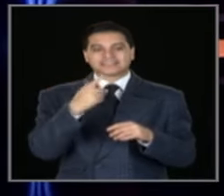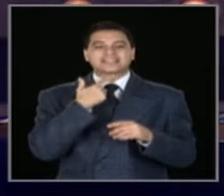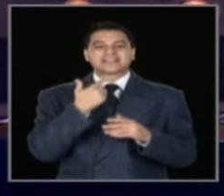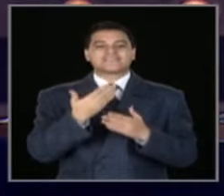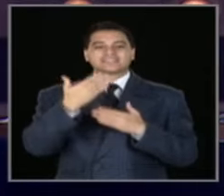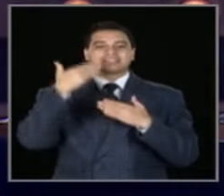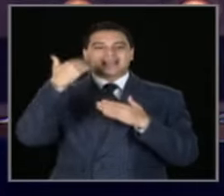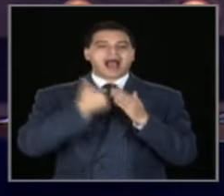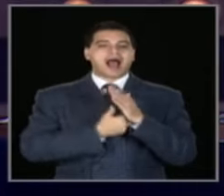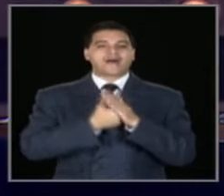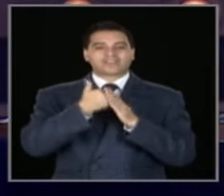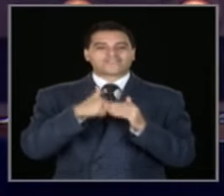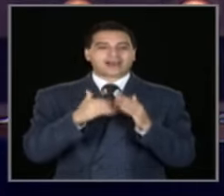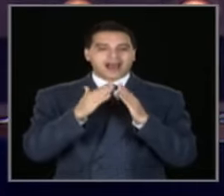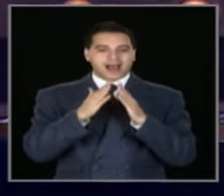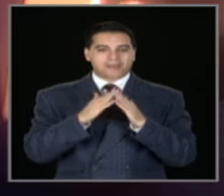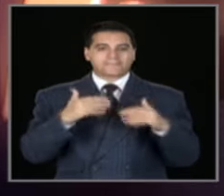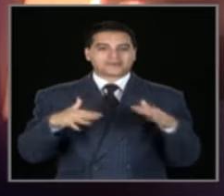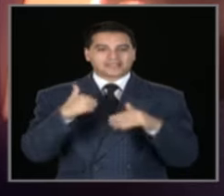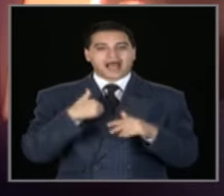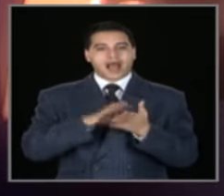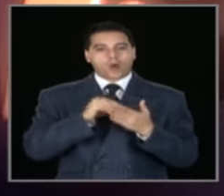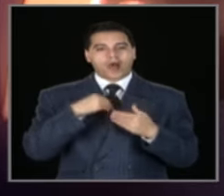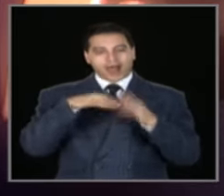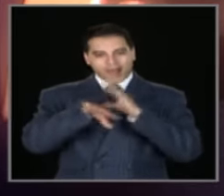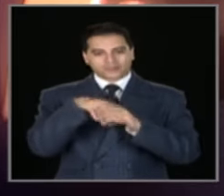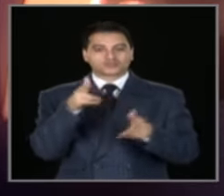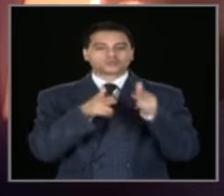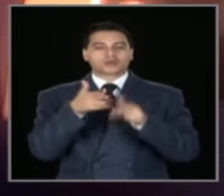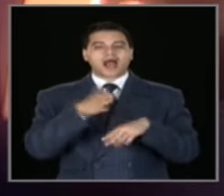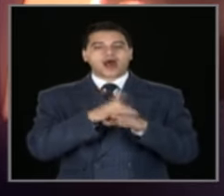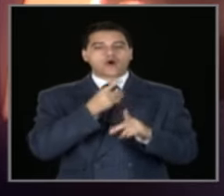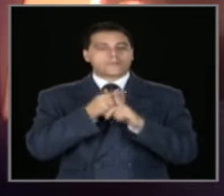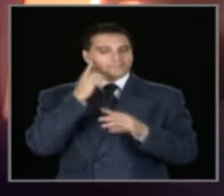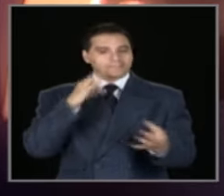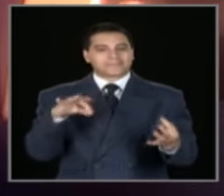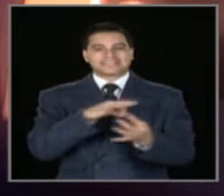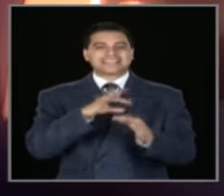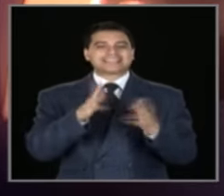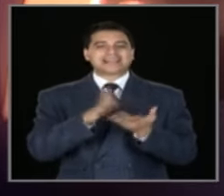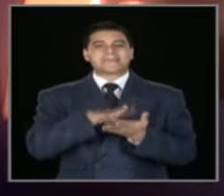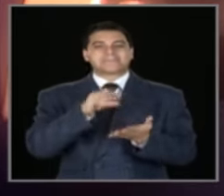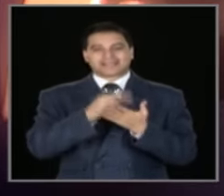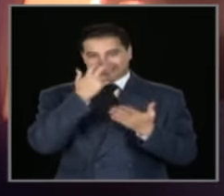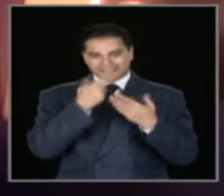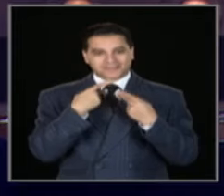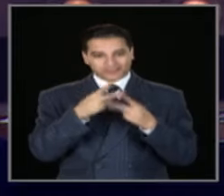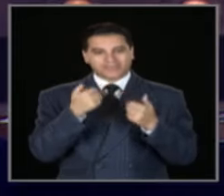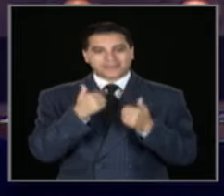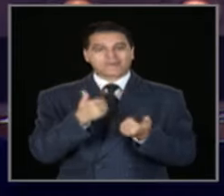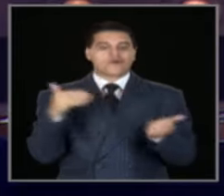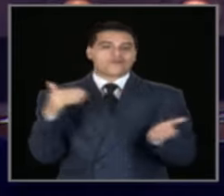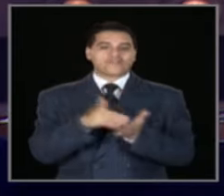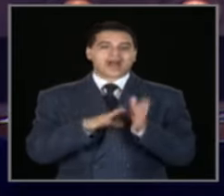مصر. أولاً إحنا هنعمل معاك ستوري عشان نعرف تاريخ حبك للمزيكا ابتدى إزاي. تمام ماشي. ووصلت